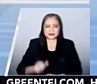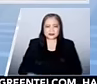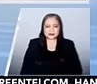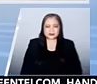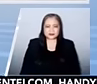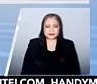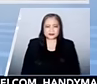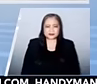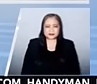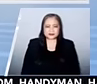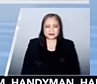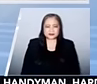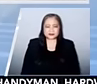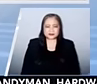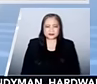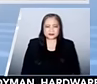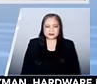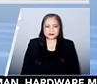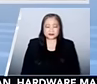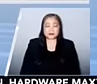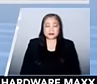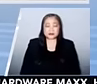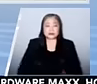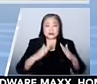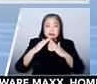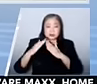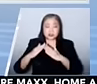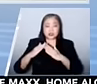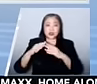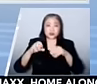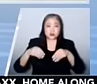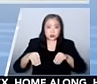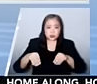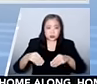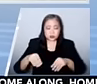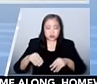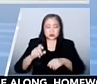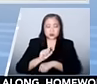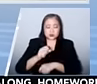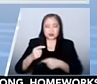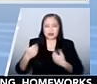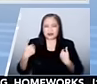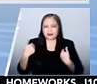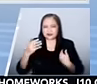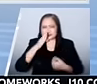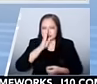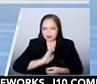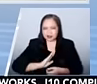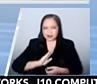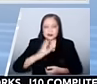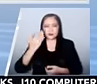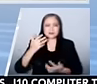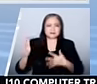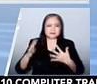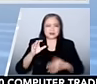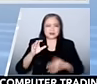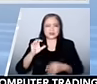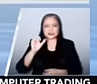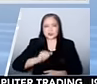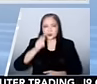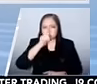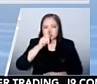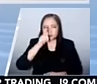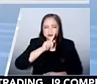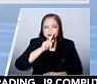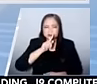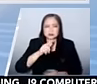ilang bahay at establisimento na ang nasira dahil sa Masamang panahon ng ah sa ilang panig po ng Southern Luzon daan-daang residente